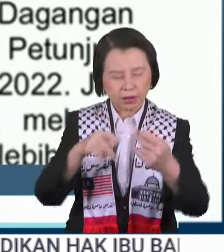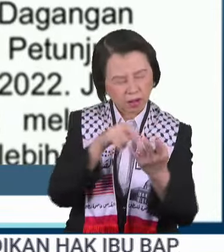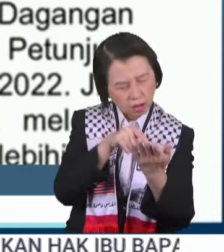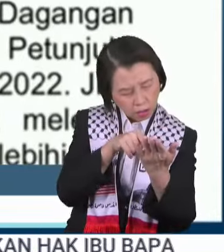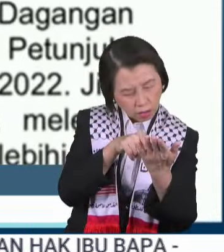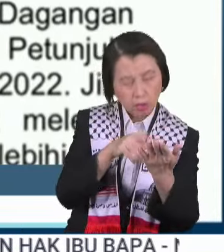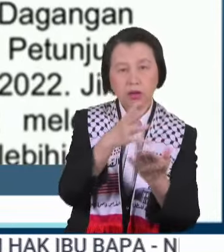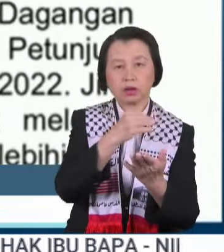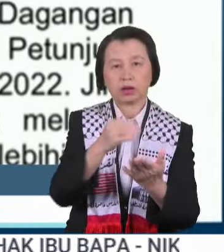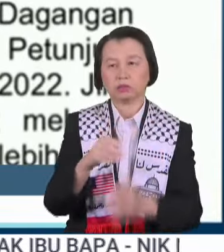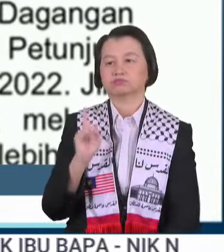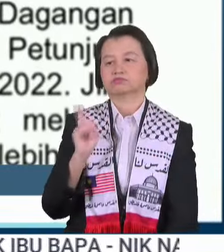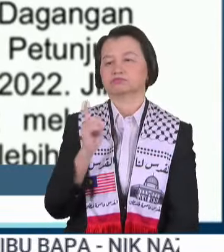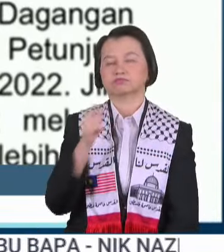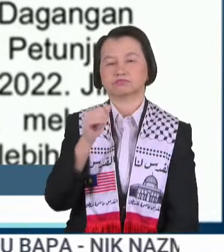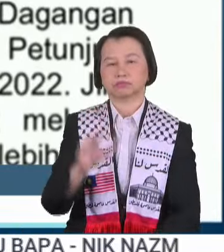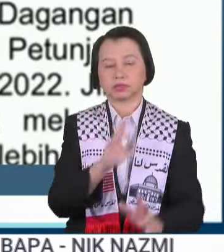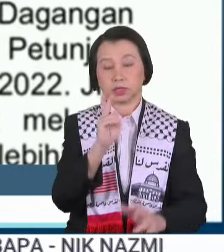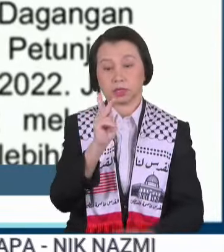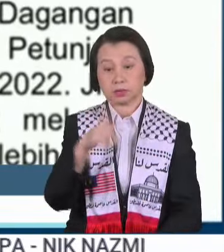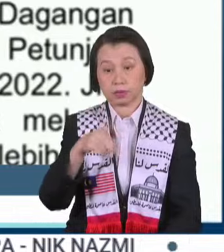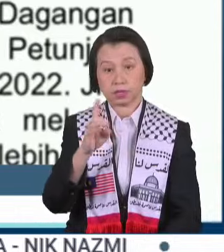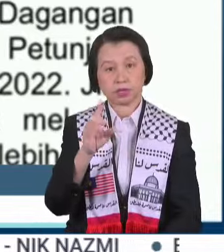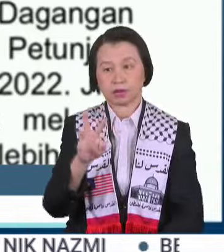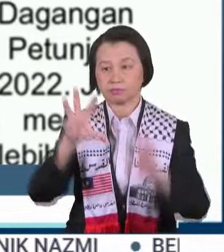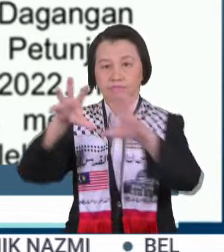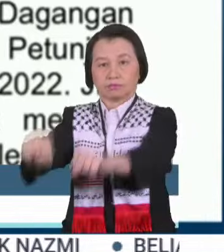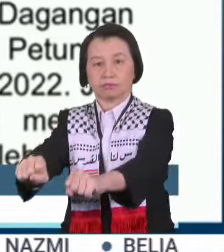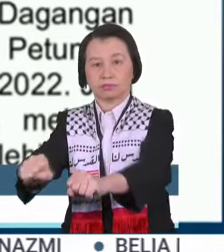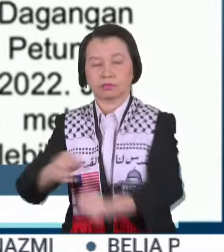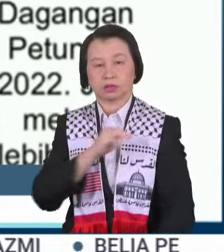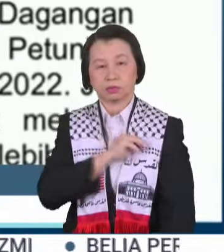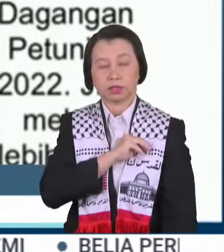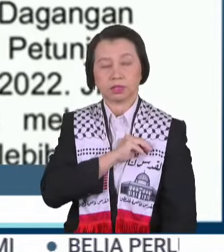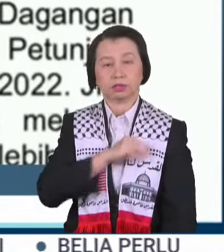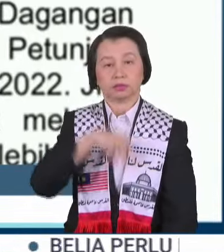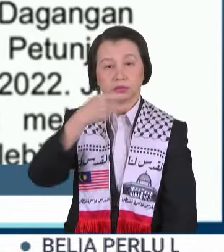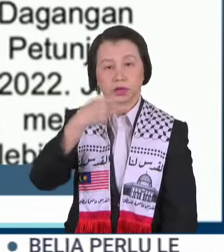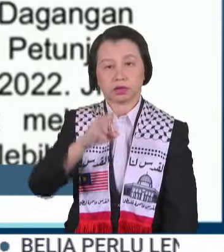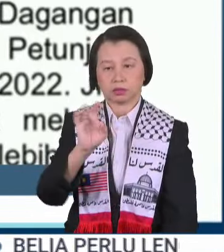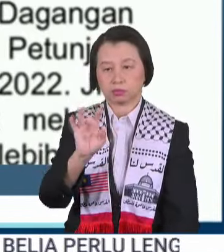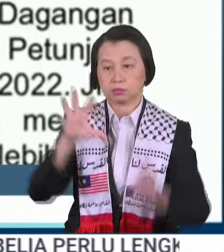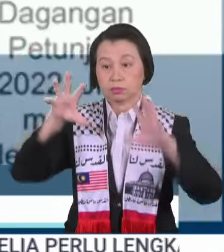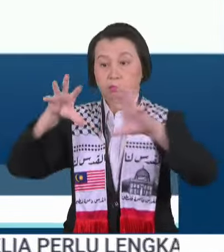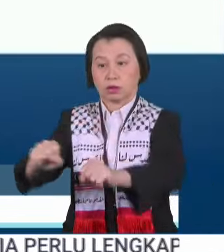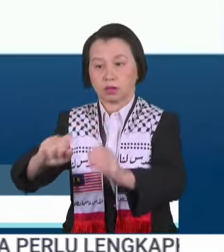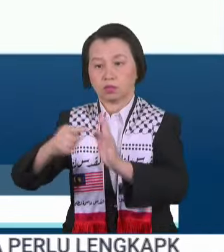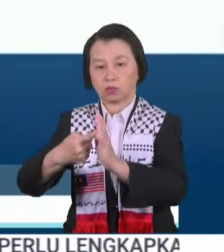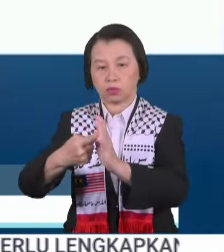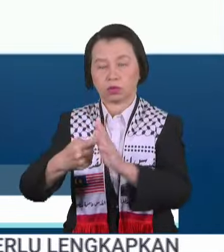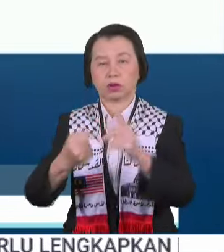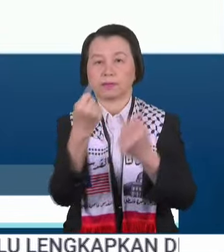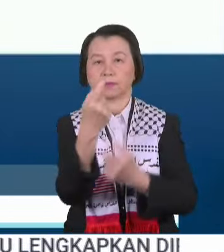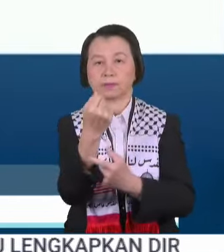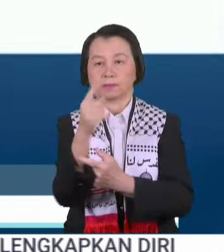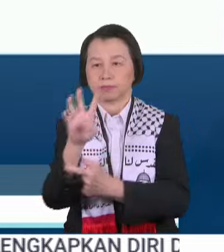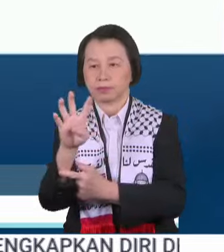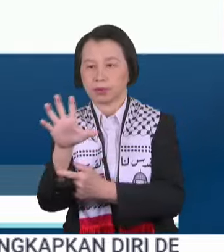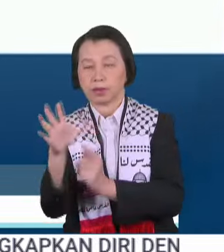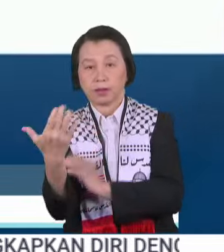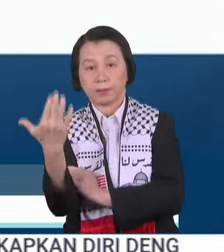itu menerima padah apabila diserbu KPDN. Menterinya Dato' Armizan Muhammad Ali berkata serbuan yang bermula 11.45 pagi